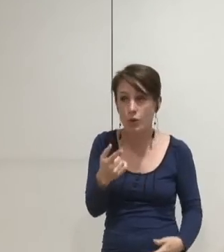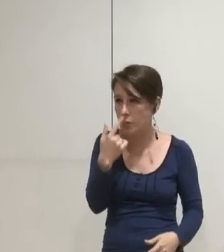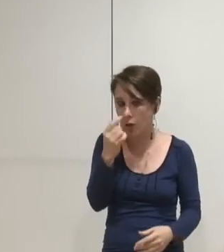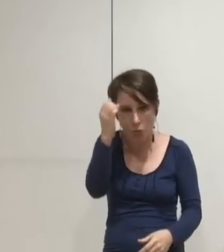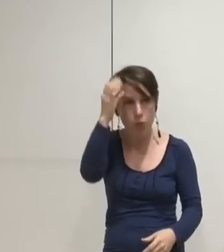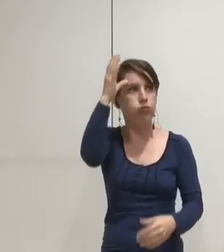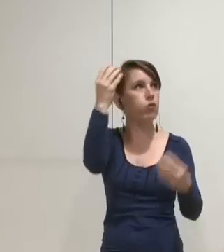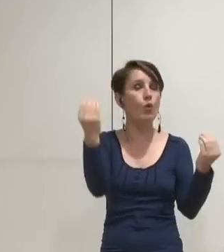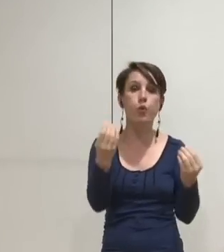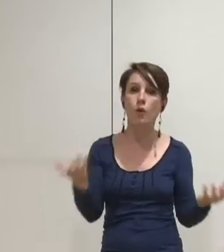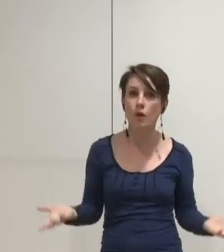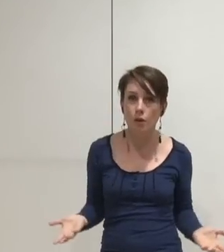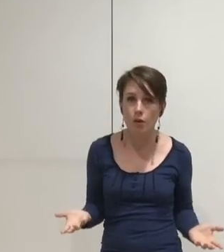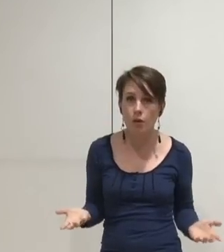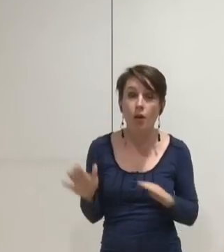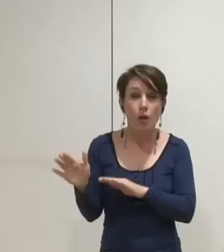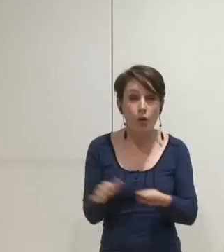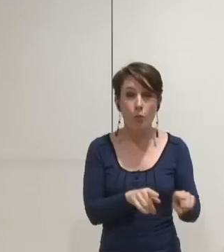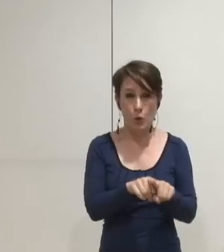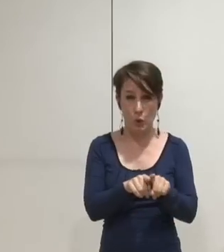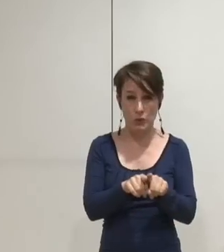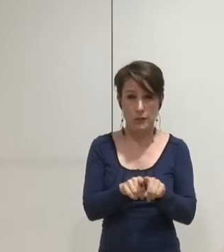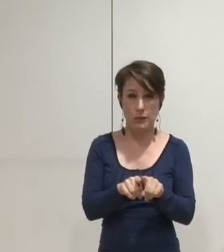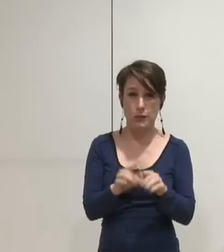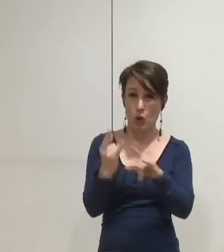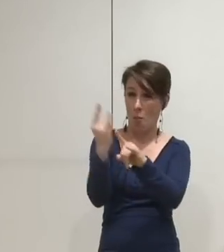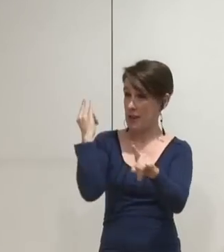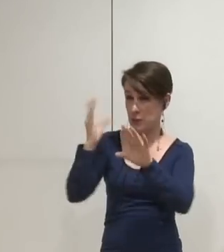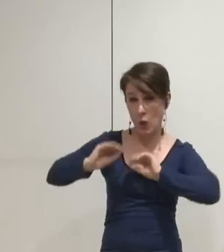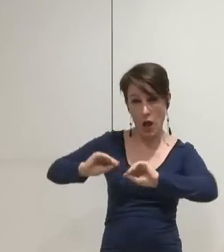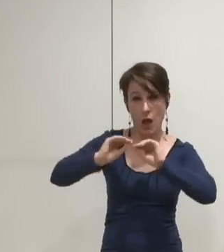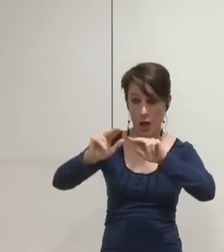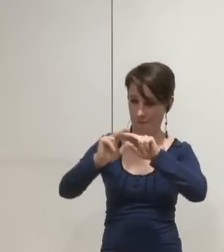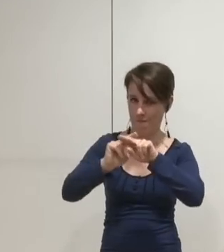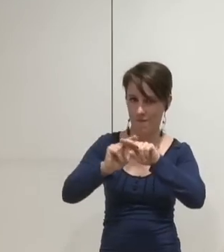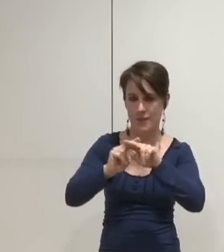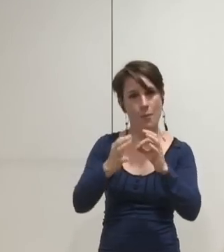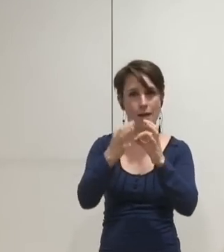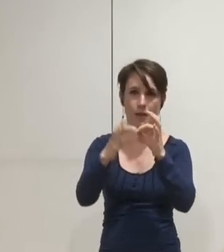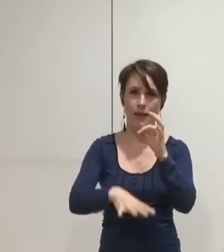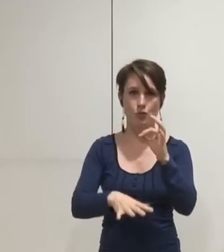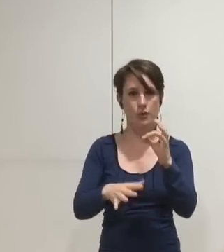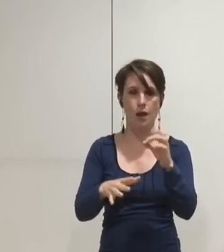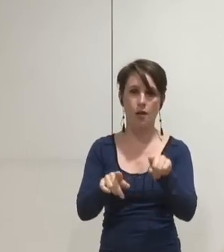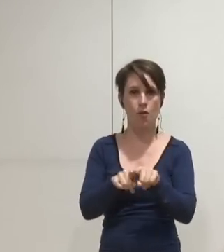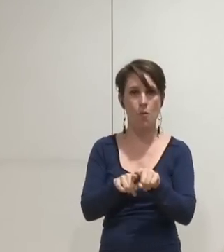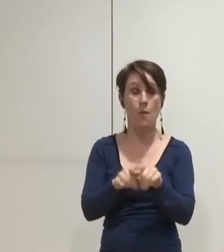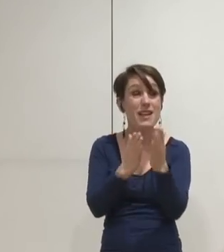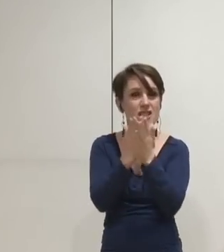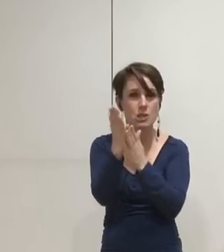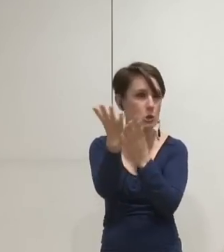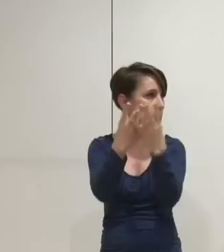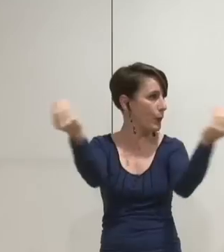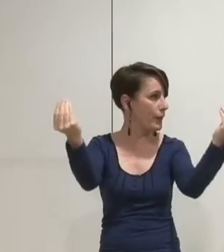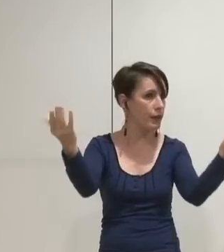mais surtout en coupant les Grenoblois des faits historiques vous aspirez en quelque sorte idéologiquement la journée des tuiles en effet en ne racontant